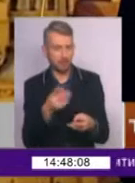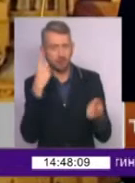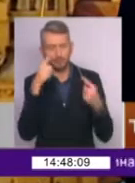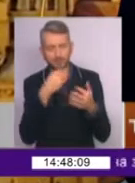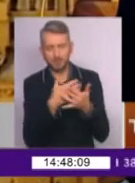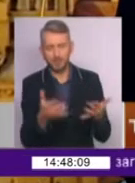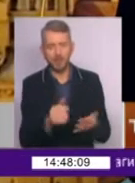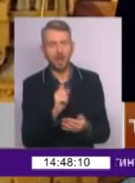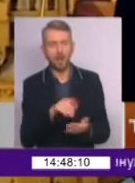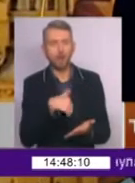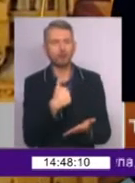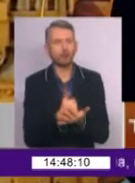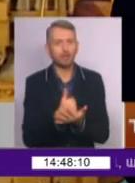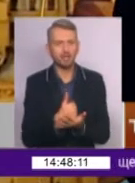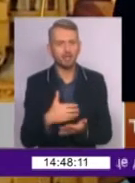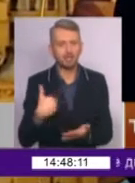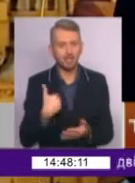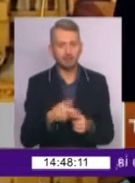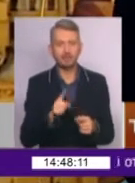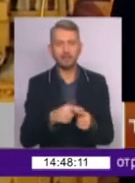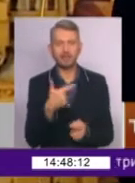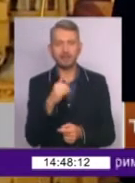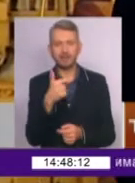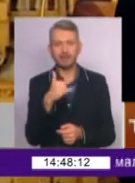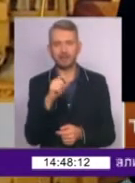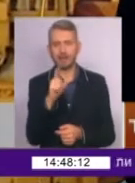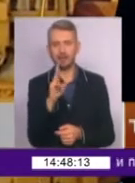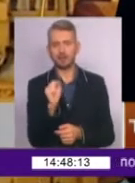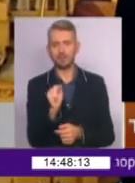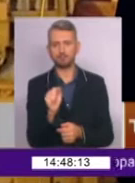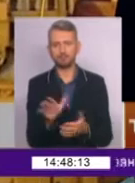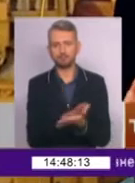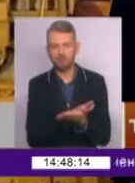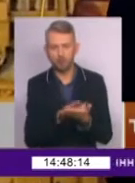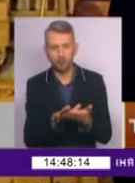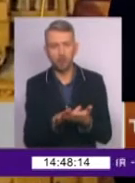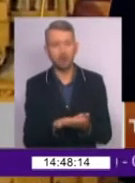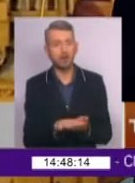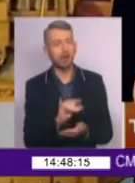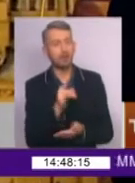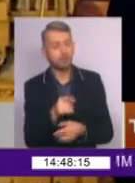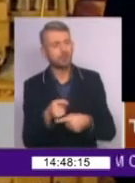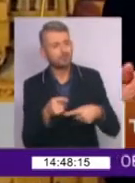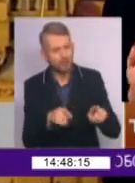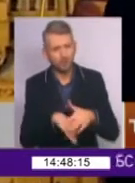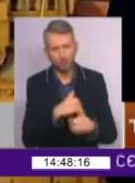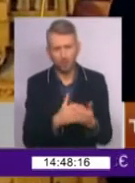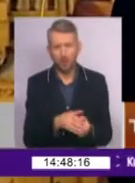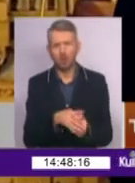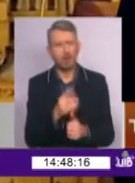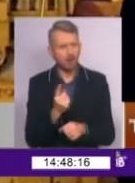все-таки основний дієвий – це гігієна. Нагадати дитині, що піди помий руки, навіть якщо зайвий раз